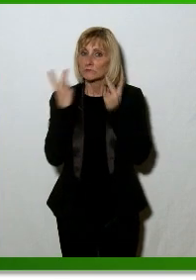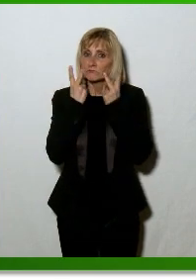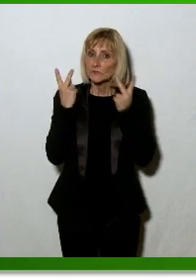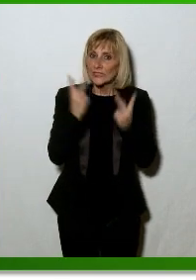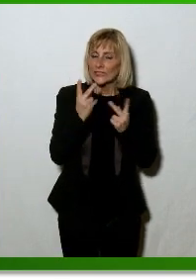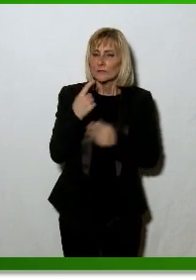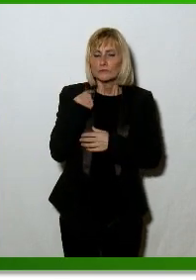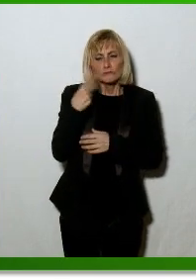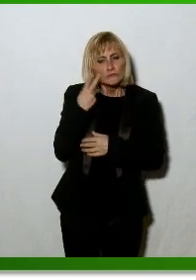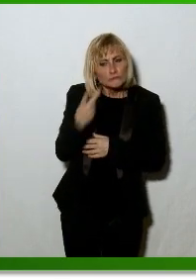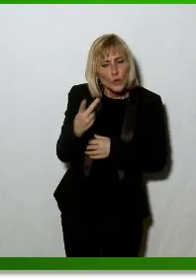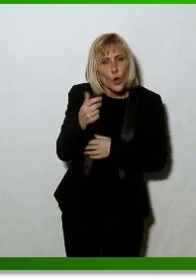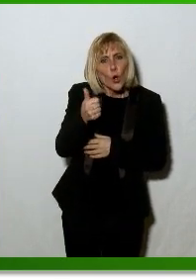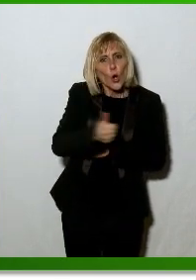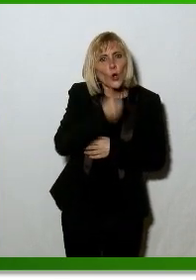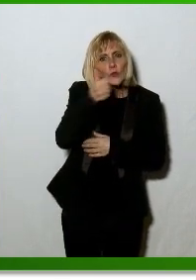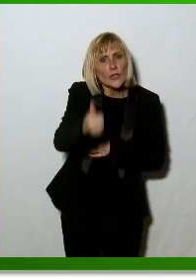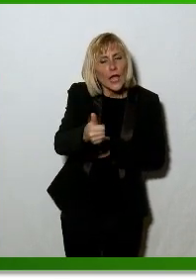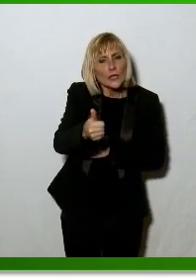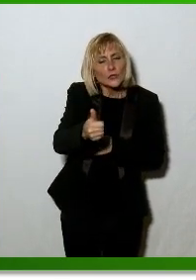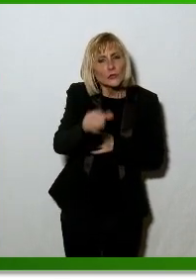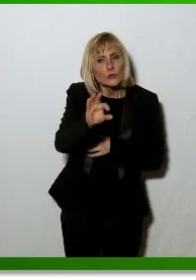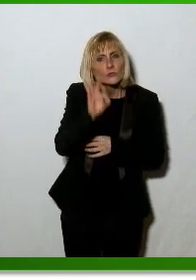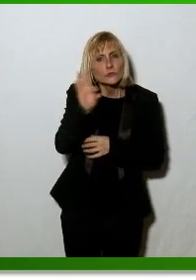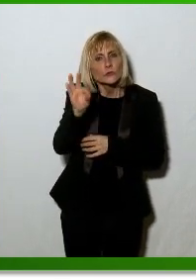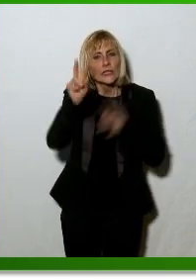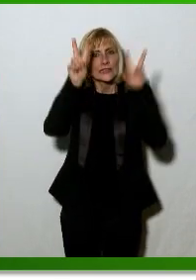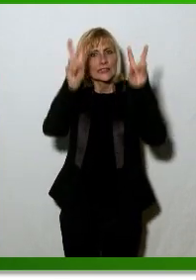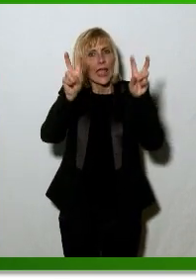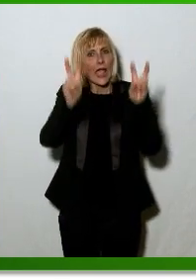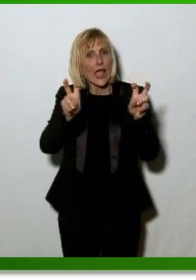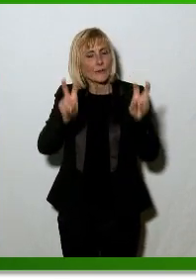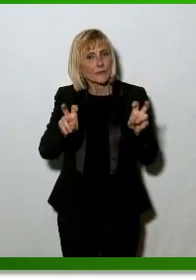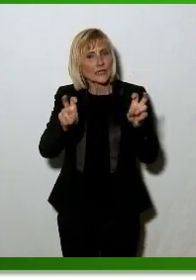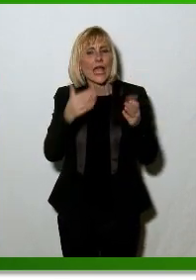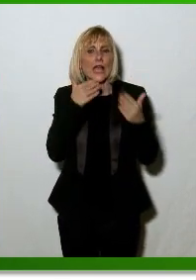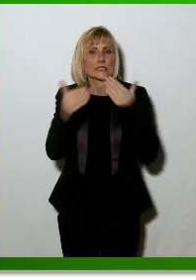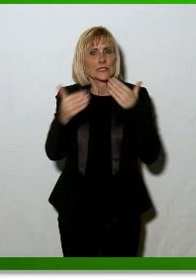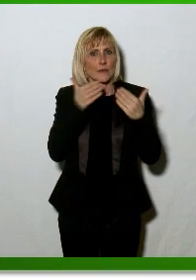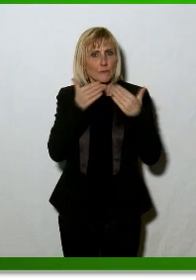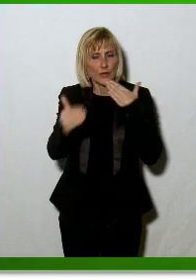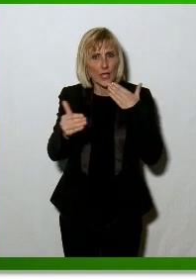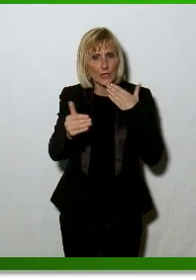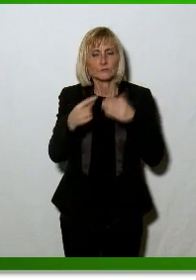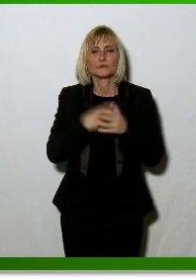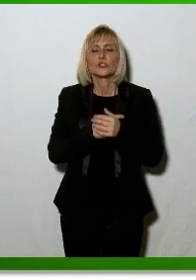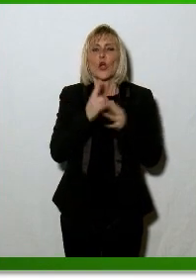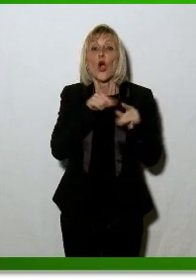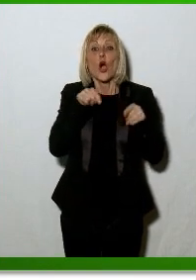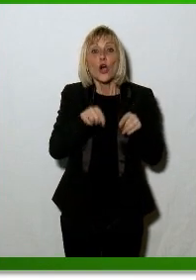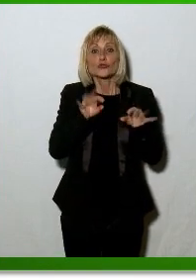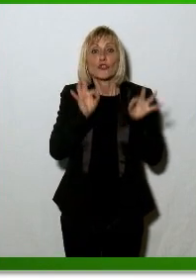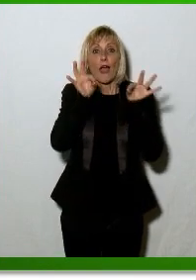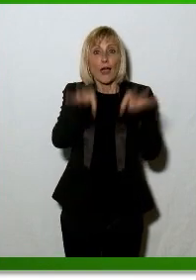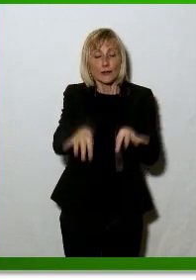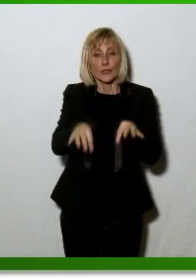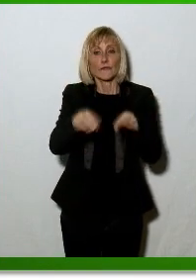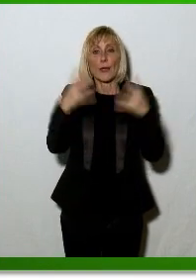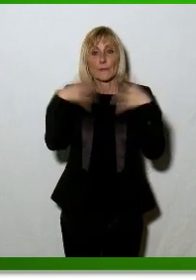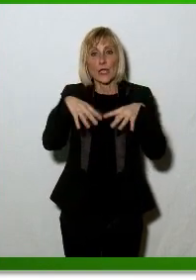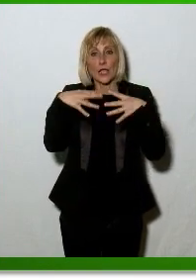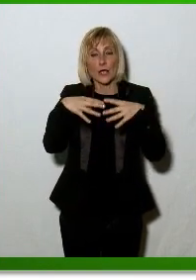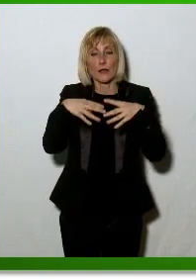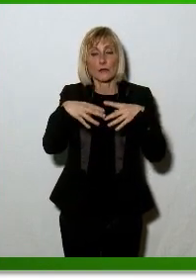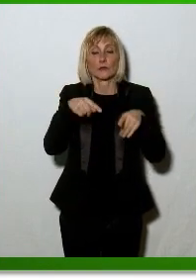l'individuazione annuale delle dei temi delle assemblee Che oggi arriva attraverso un meccanismo partecipativo